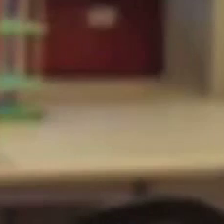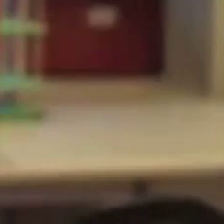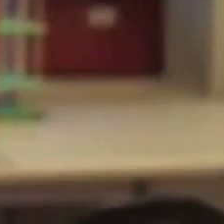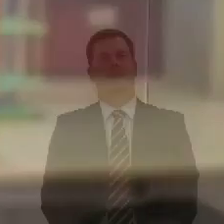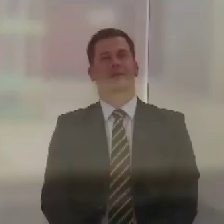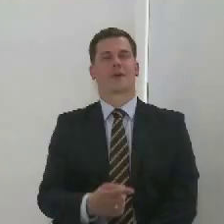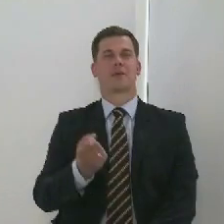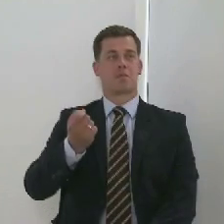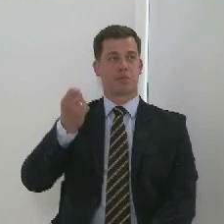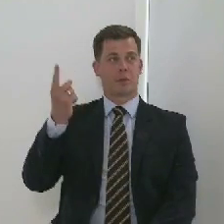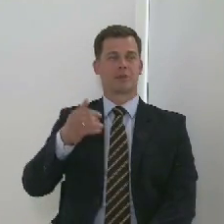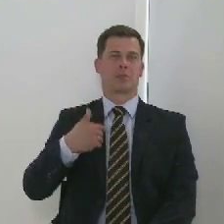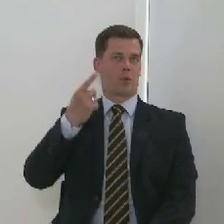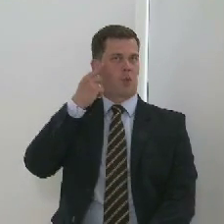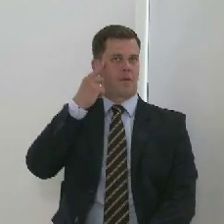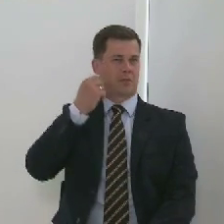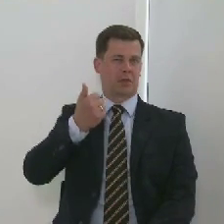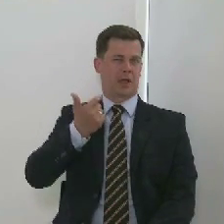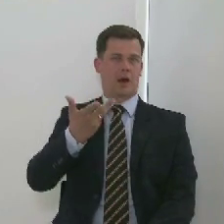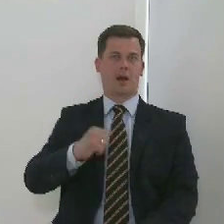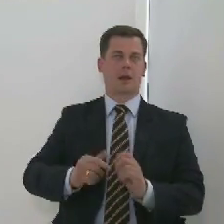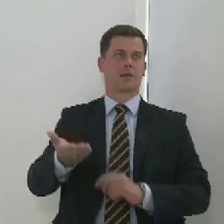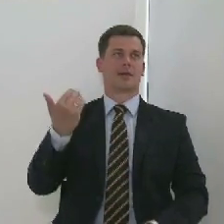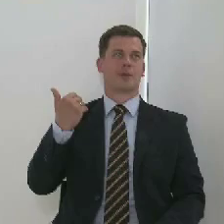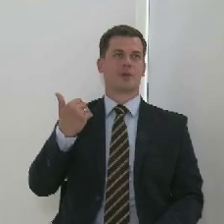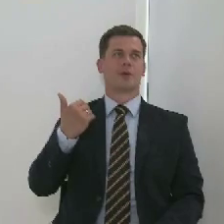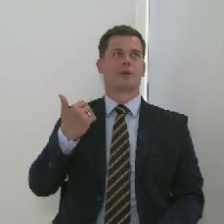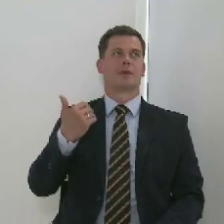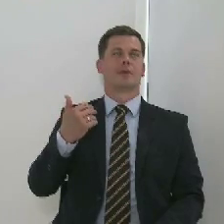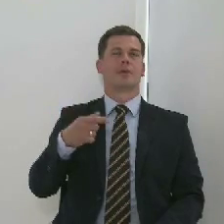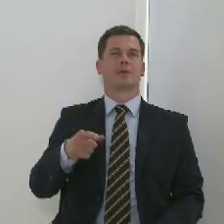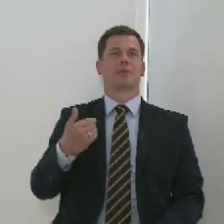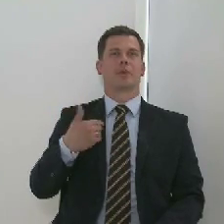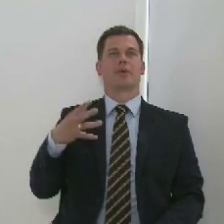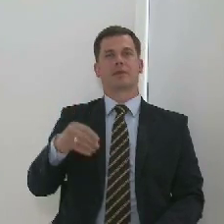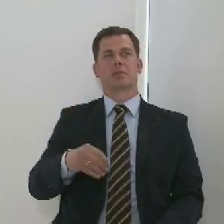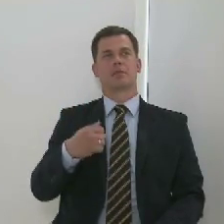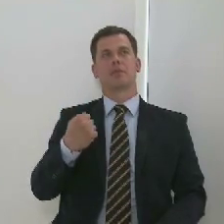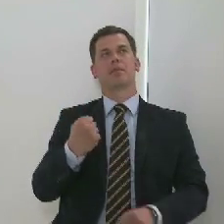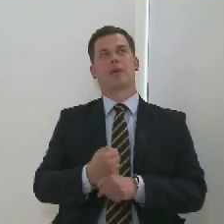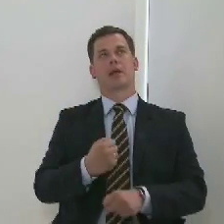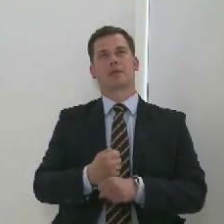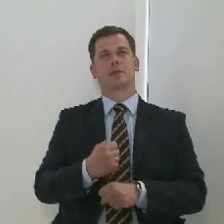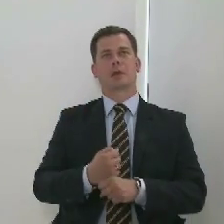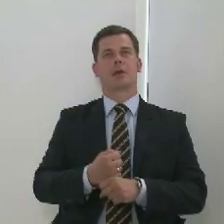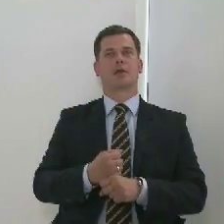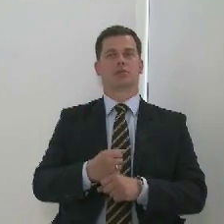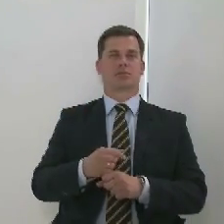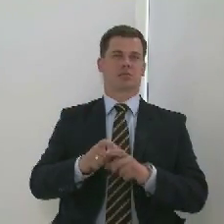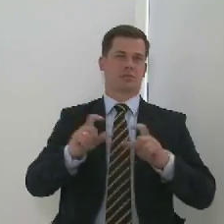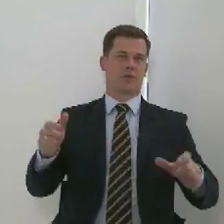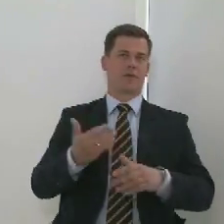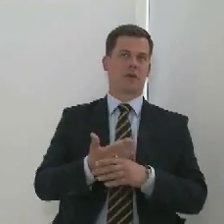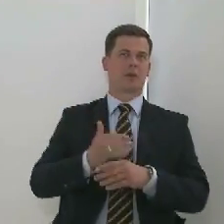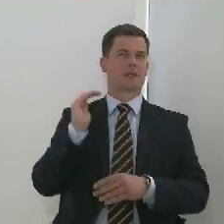Pomysł narodził się w naszych głowach kilka lat temu podczas pracy w korporacji